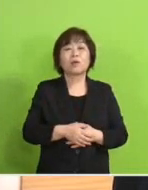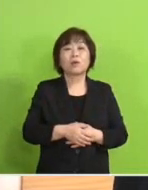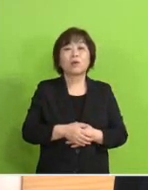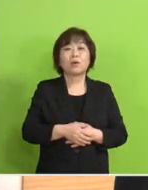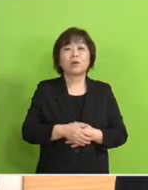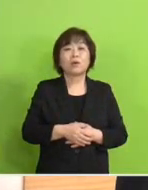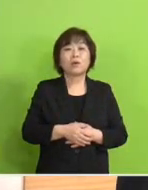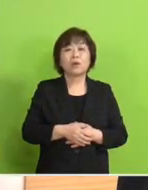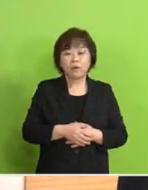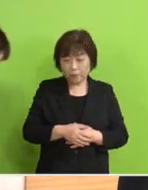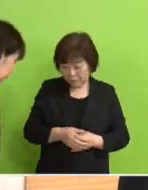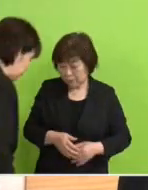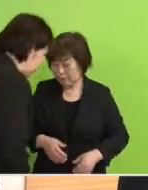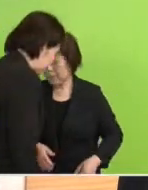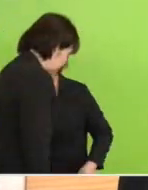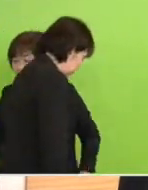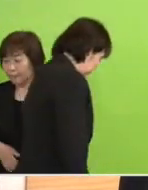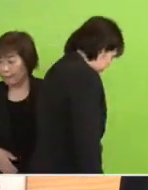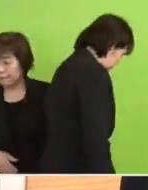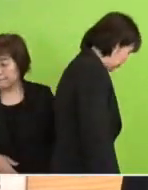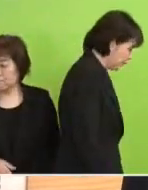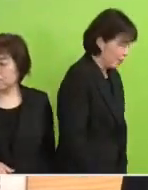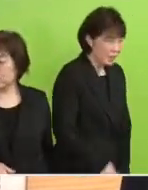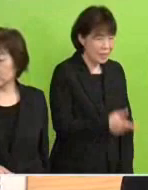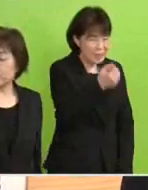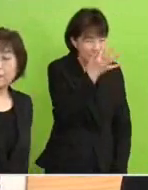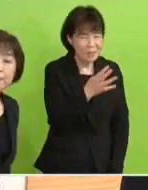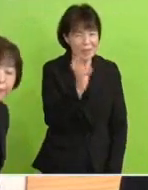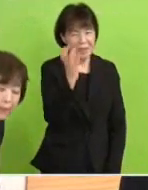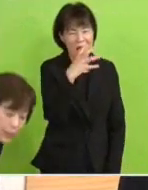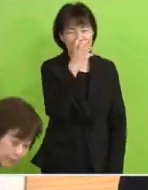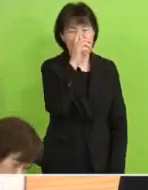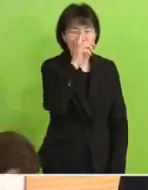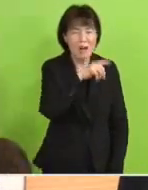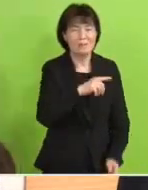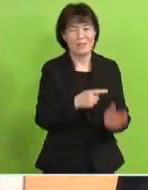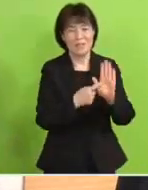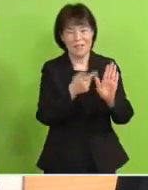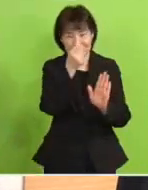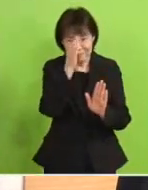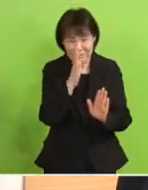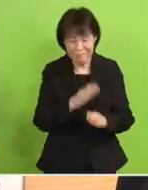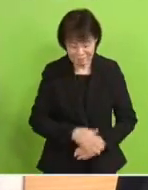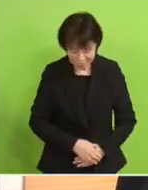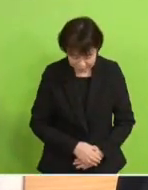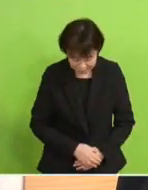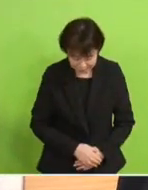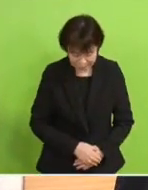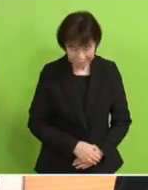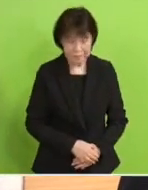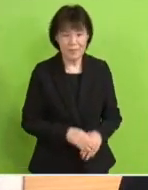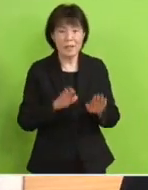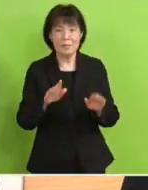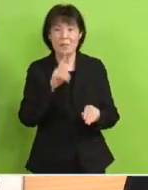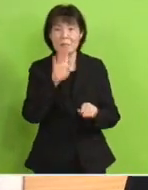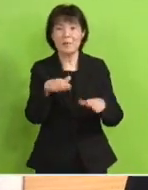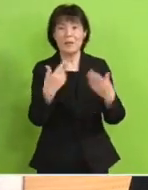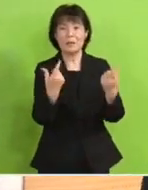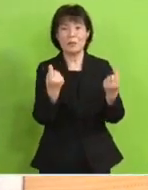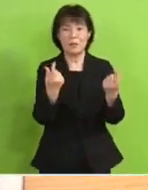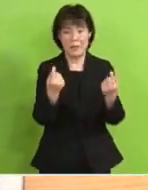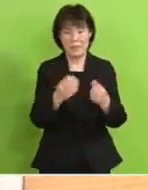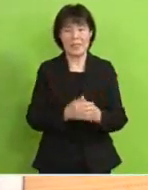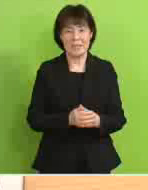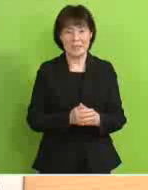ども、 本当申し訳ないです。無様な姿をさらしまして、あれはですね、今申し上げた通りなん